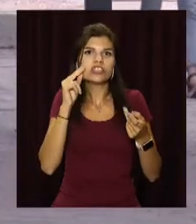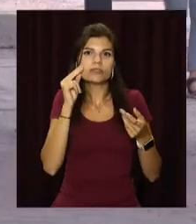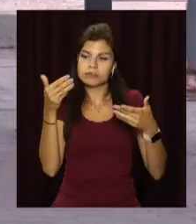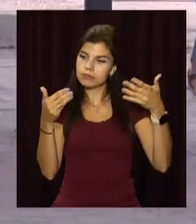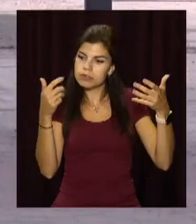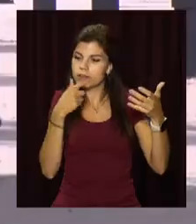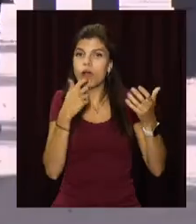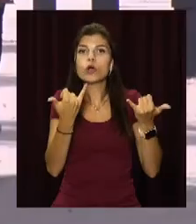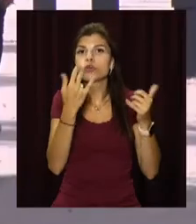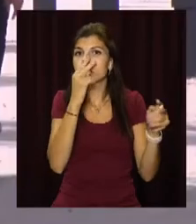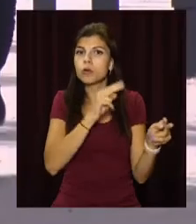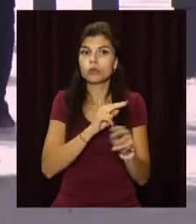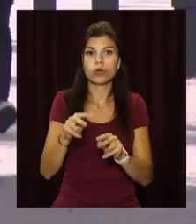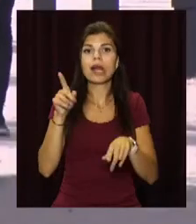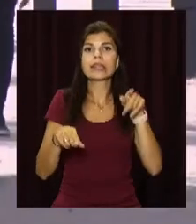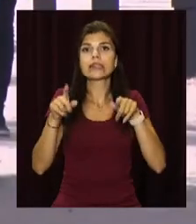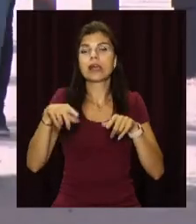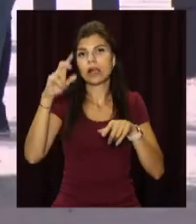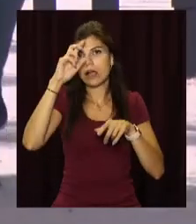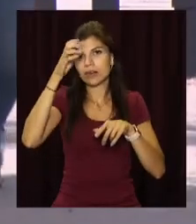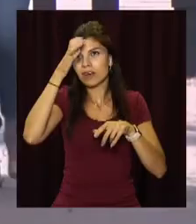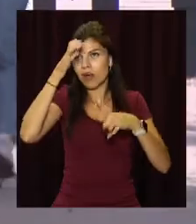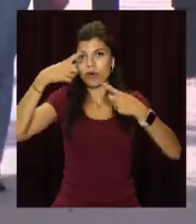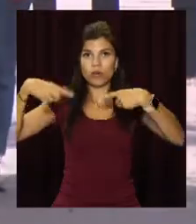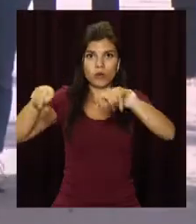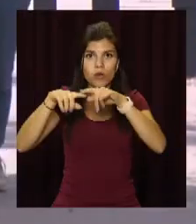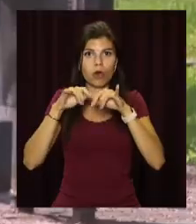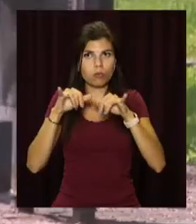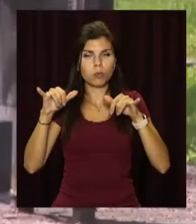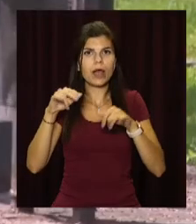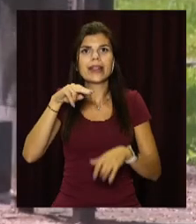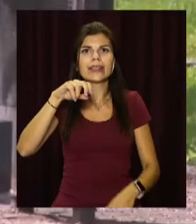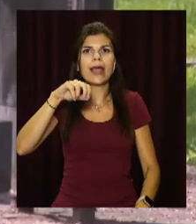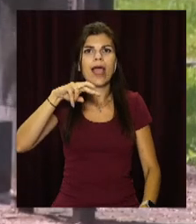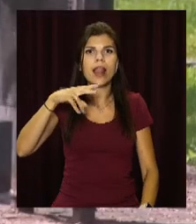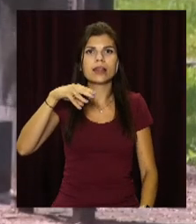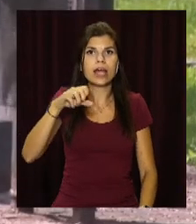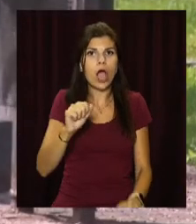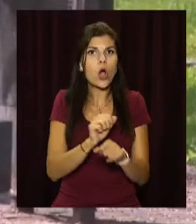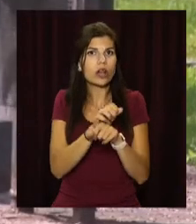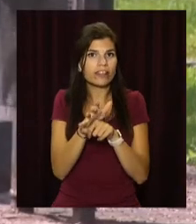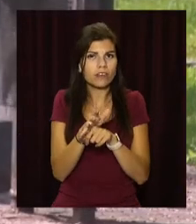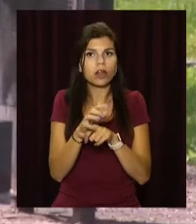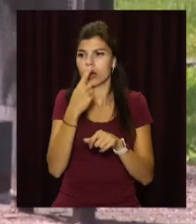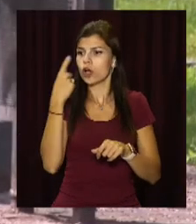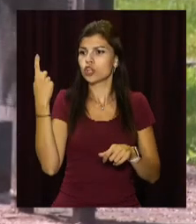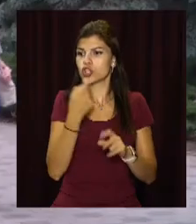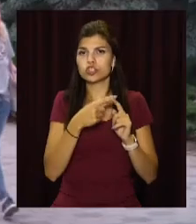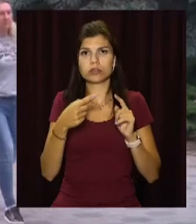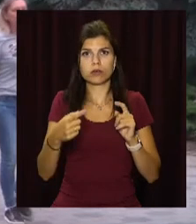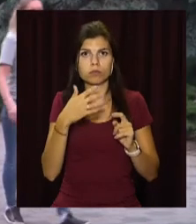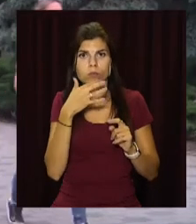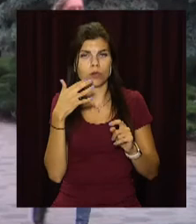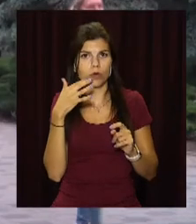як це сьогодні спостерігається у деяких країнах світу з поширенням у них штаму Дельта. Протягом останнього тижня зросли одночасно три